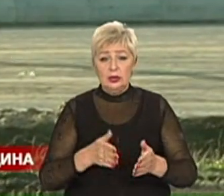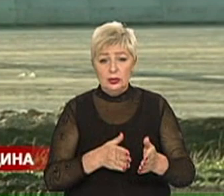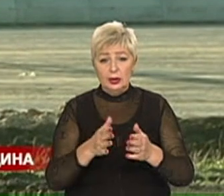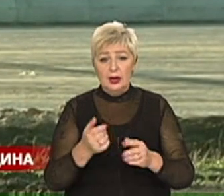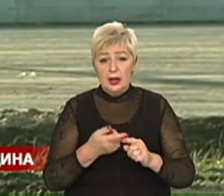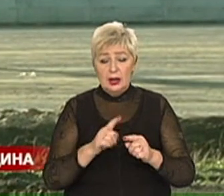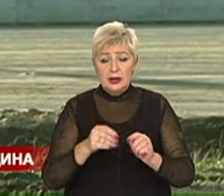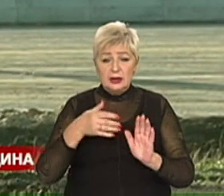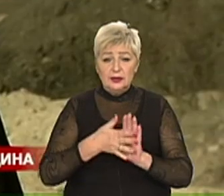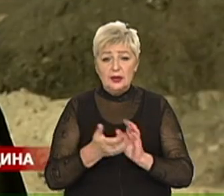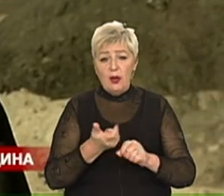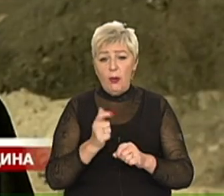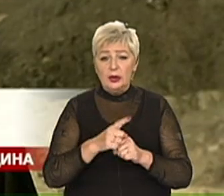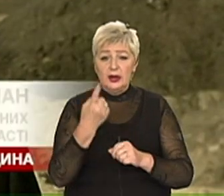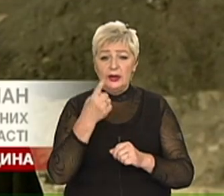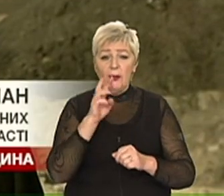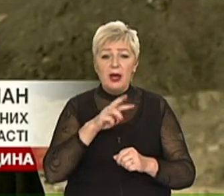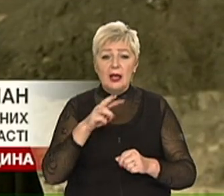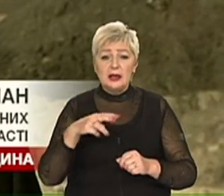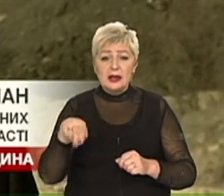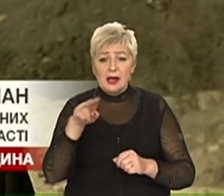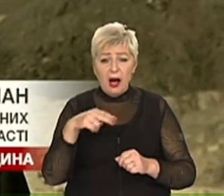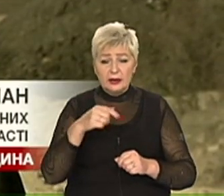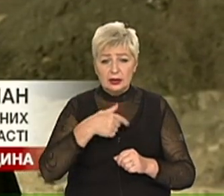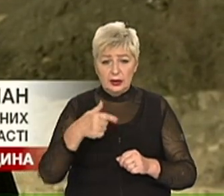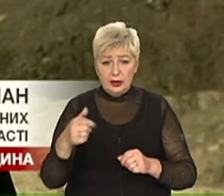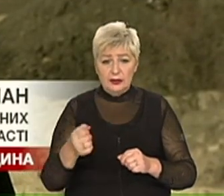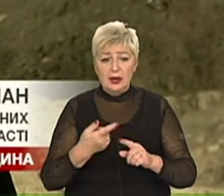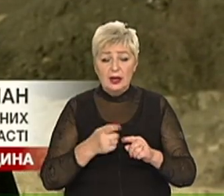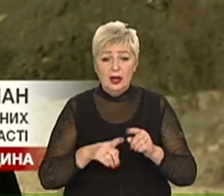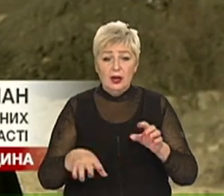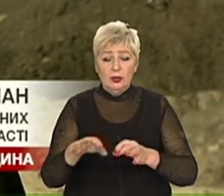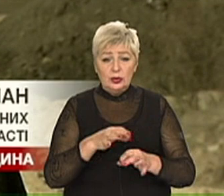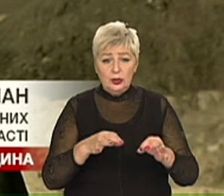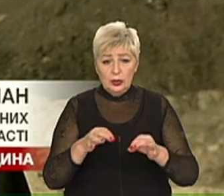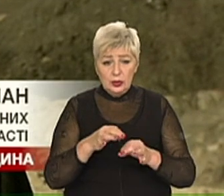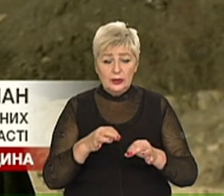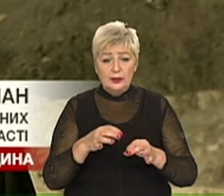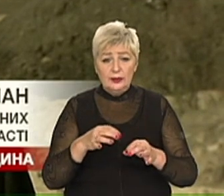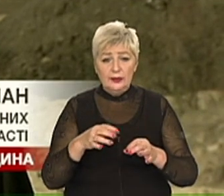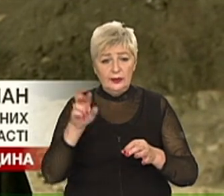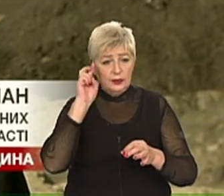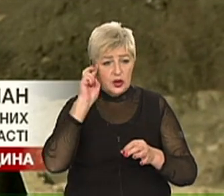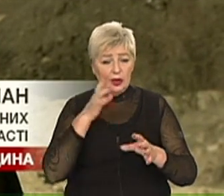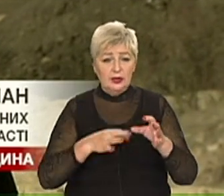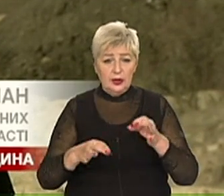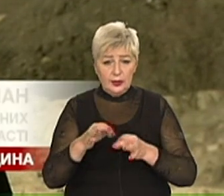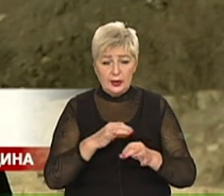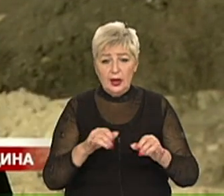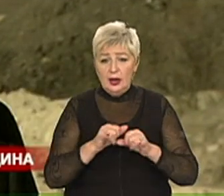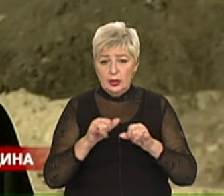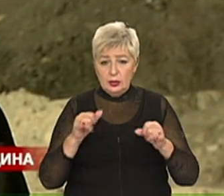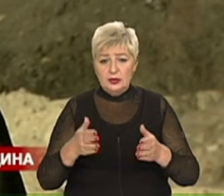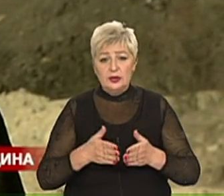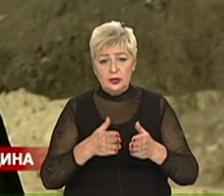понад 1 мільярд гривень. Вона будується в рамках інвестиційного проєкту та згідно державної цільової програми розвитку автомобільних доріг